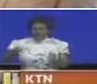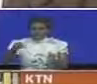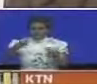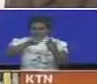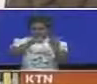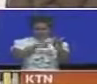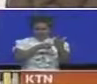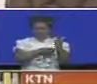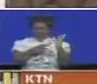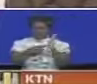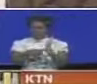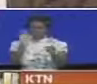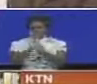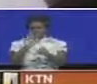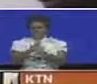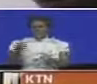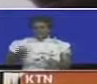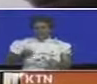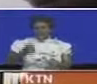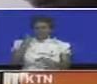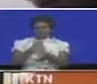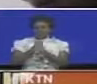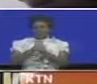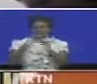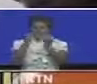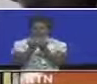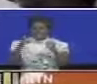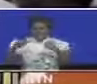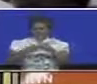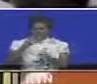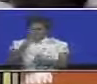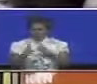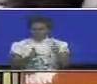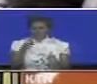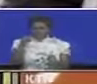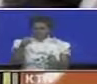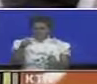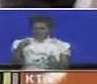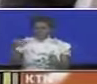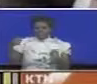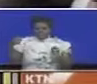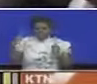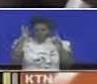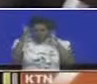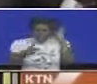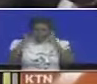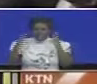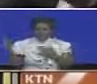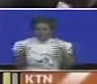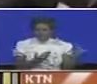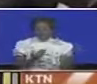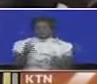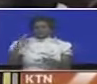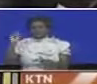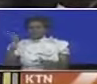idadi kubwa ya wasichana waliofanya mtihani huo kuliko wavulana. Na hili lilimtia shaka Waziri Kaimenyi na kumbidi kutoa